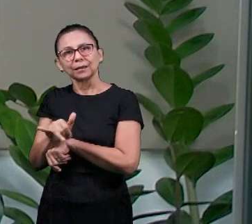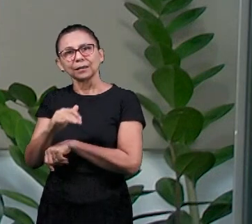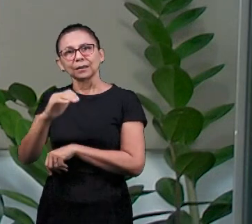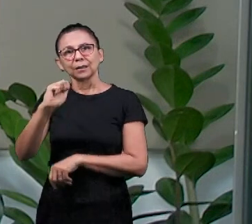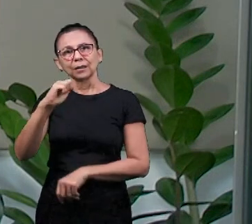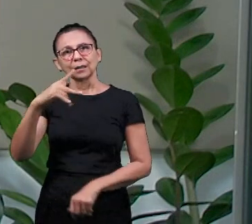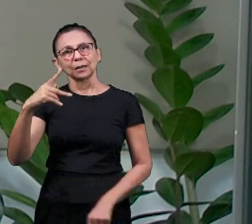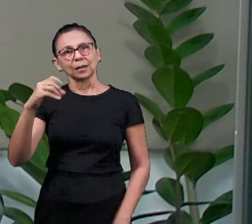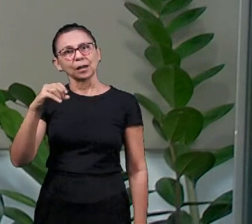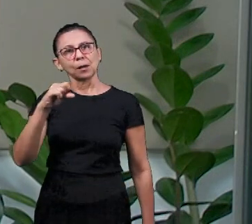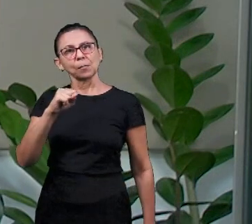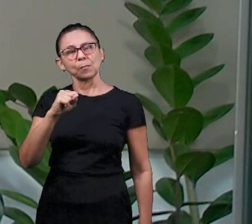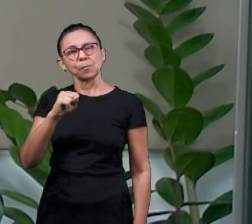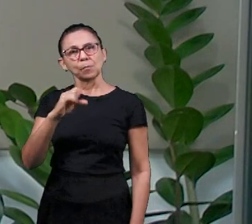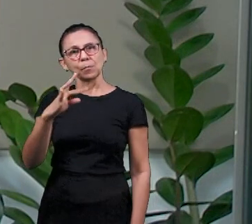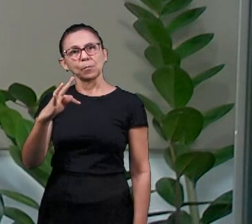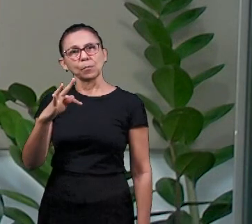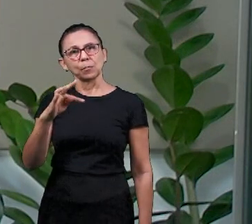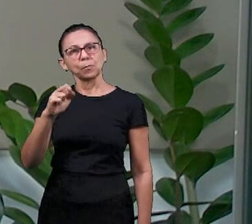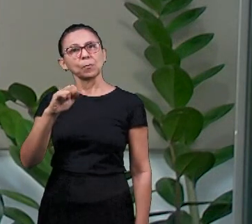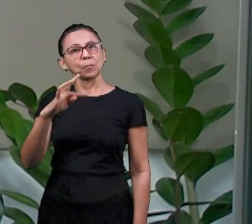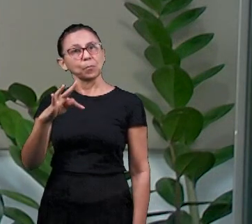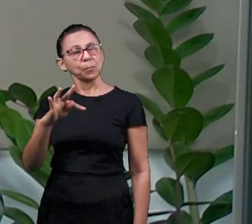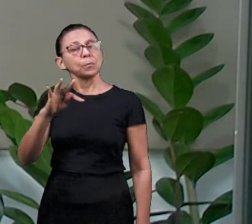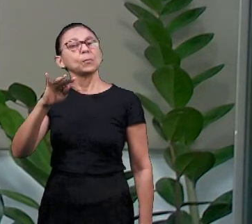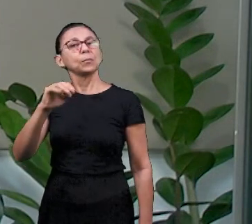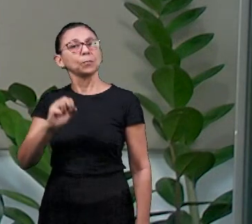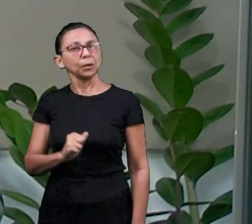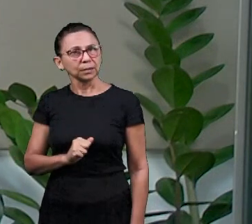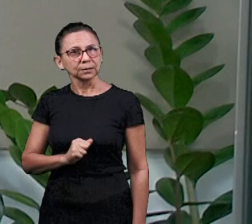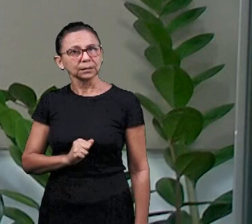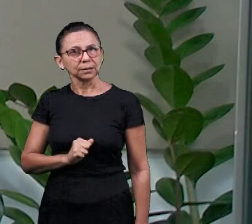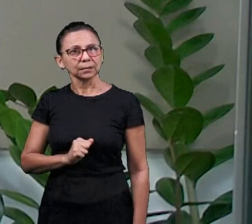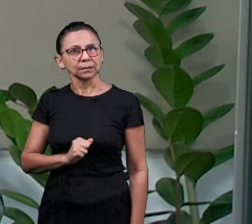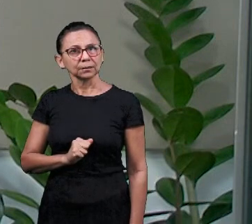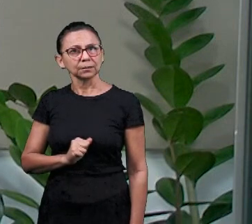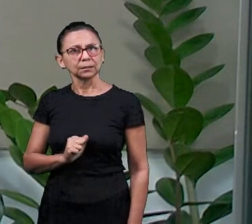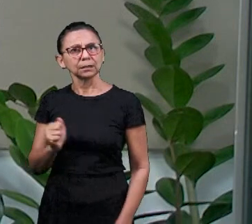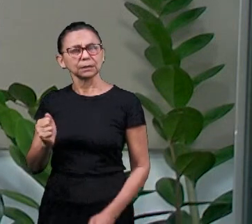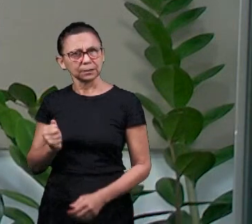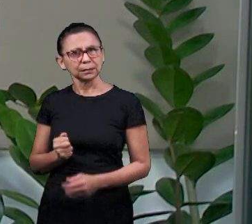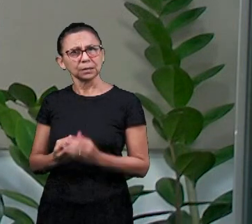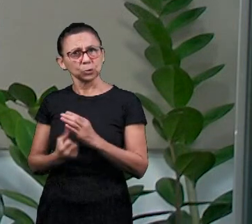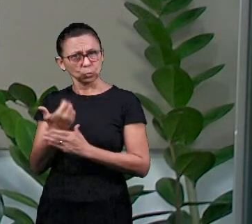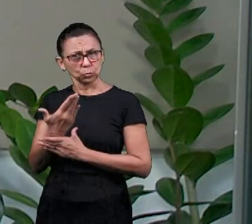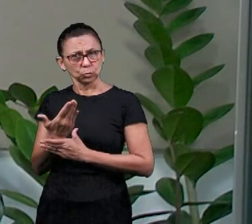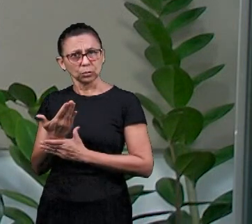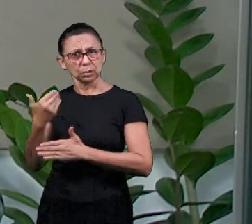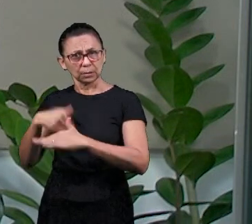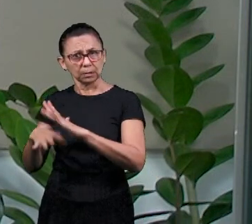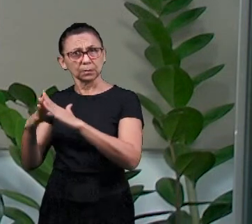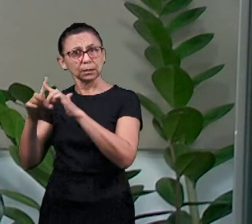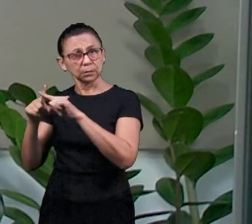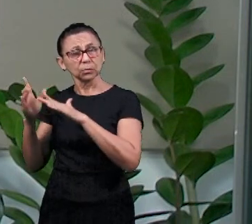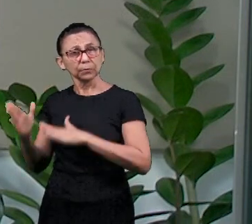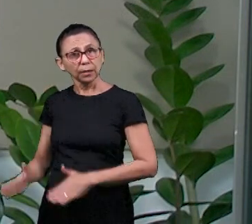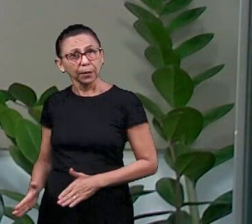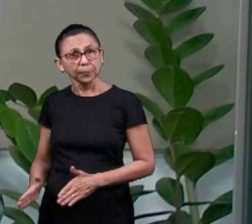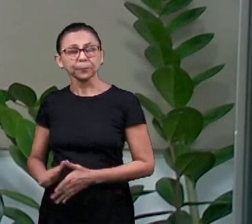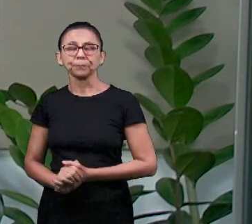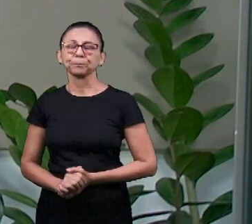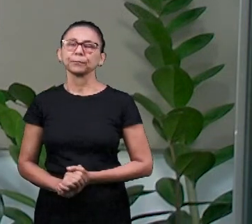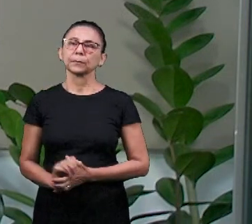l'esprit de discernement. Ils ont raté une bénédiction. La parole du Seigneur nous montre clairement cela. Nous devons dire cela. C'est le commencement d'une